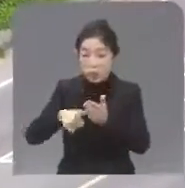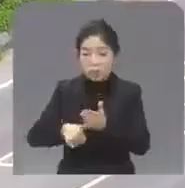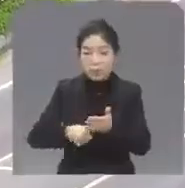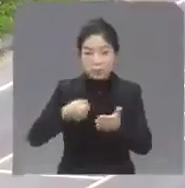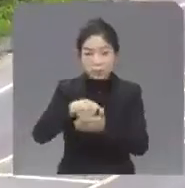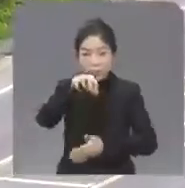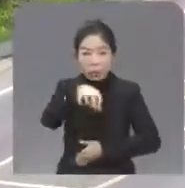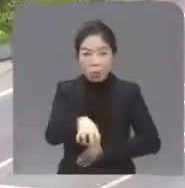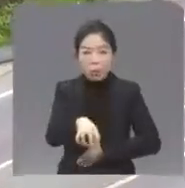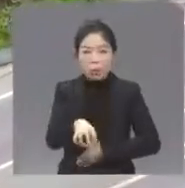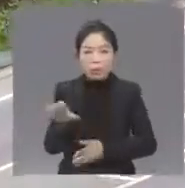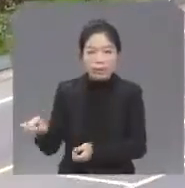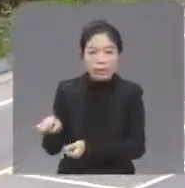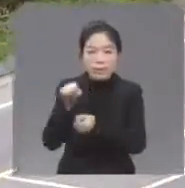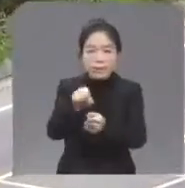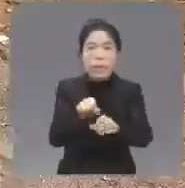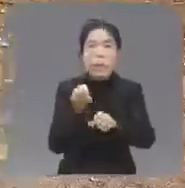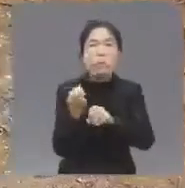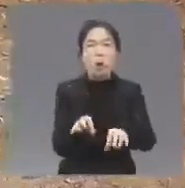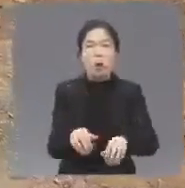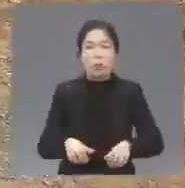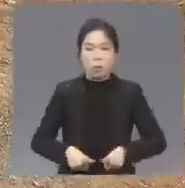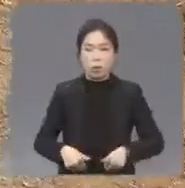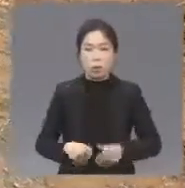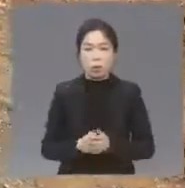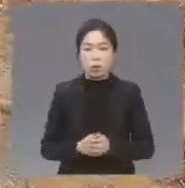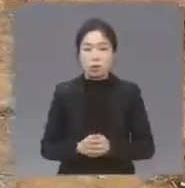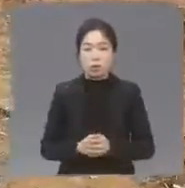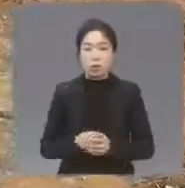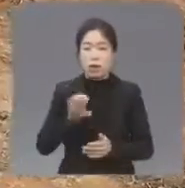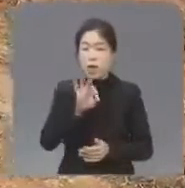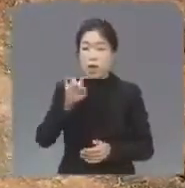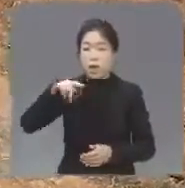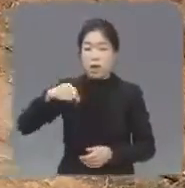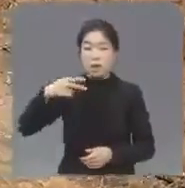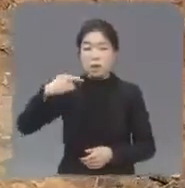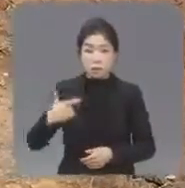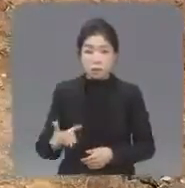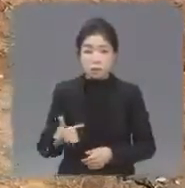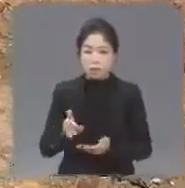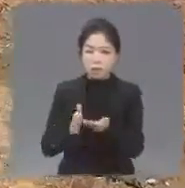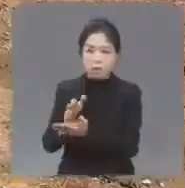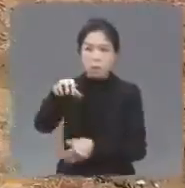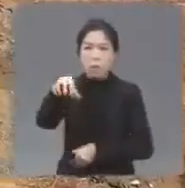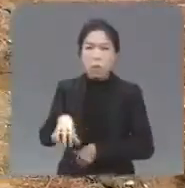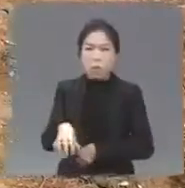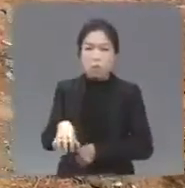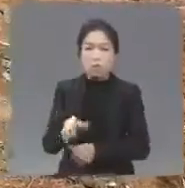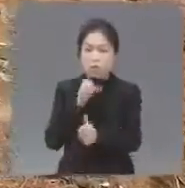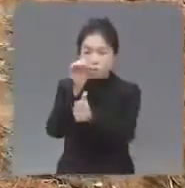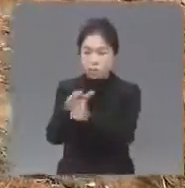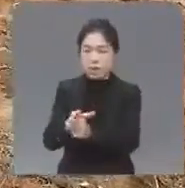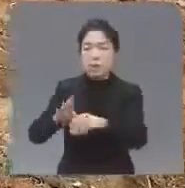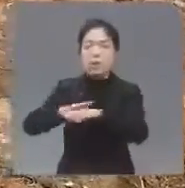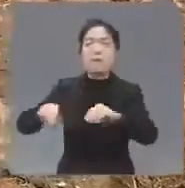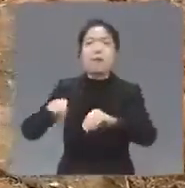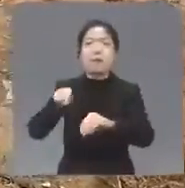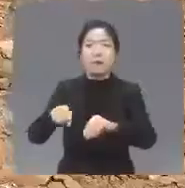지정된 처리시설에 버려야 합니다. 특히 페아스콘은 전문 처리 업체에 맡겨 별도로 처리해야